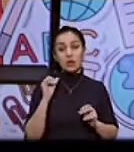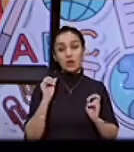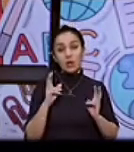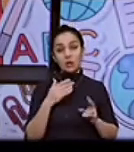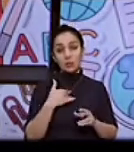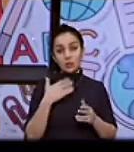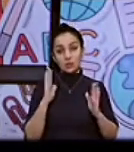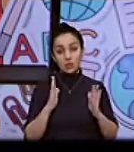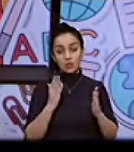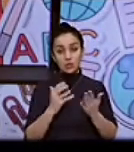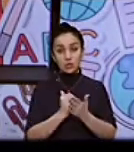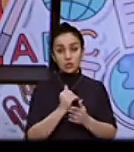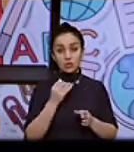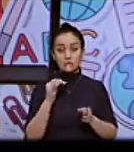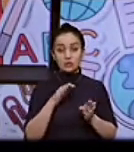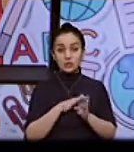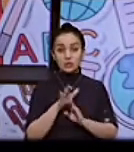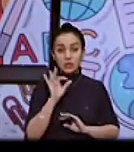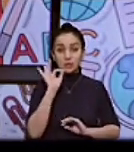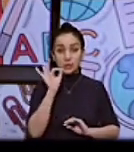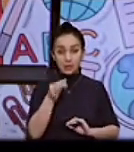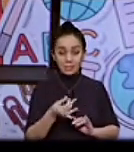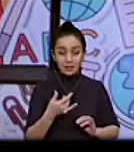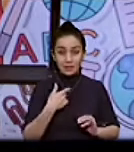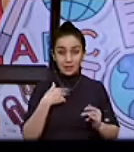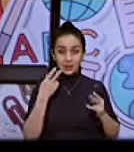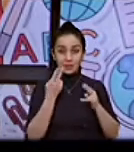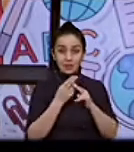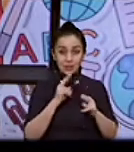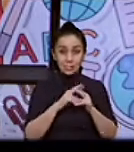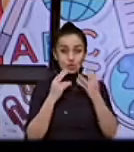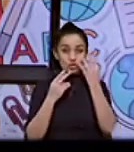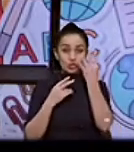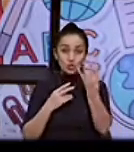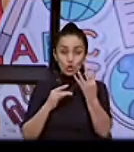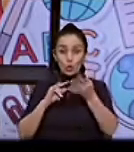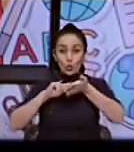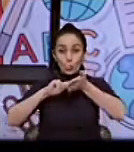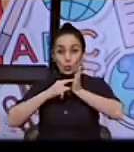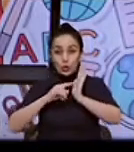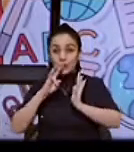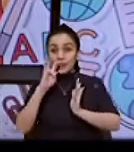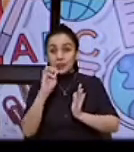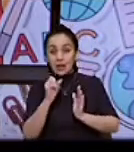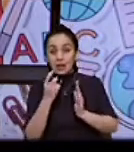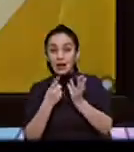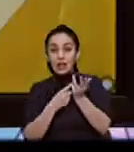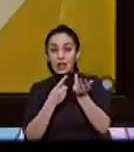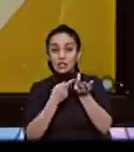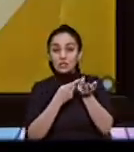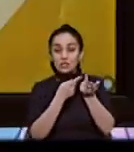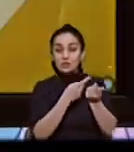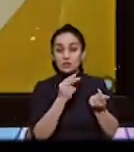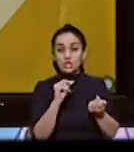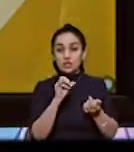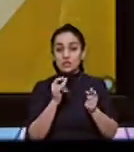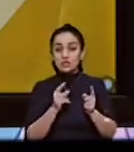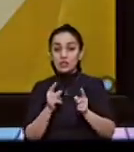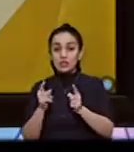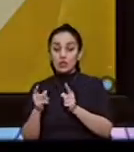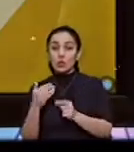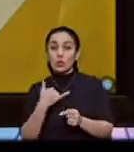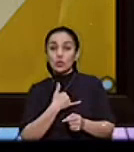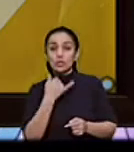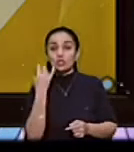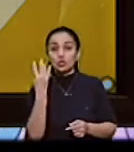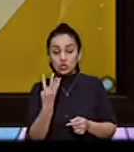Значит, как мы найдем целое? Правильно, ребята, мы это 4 умножим на количество частей. Их